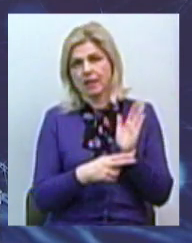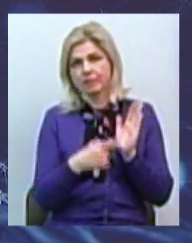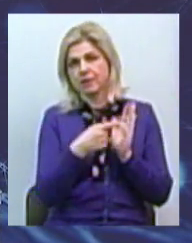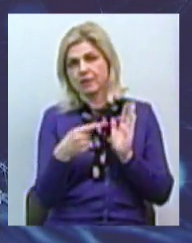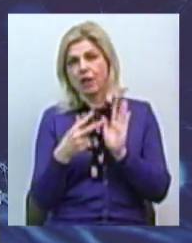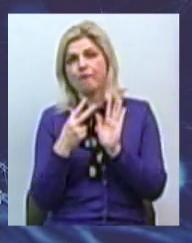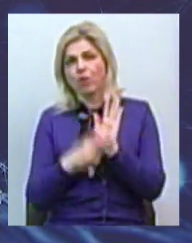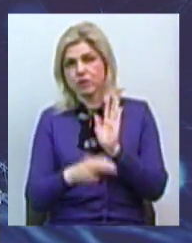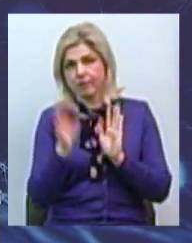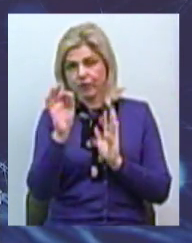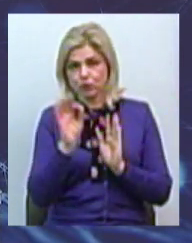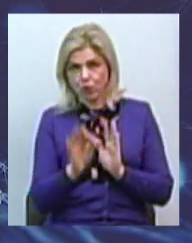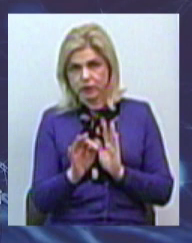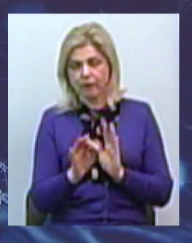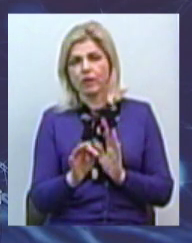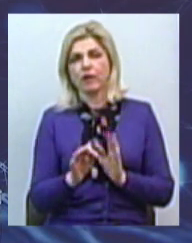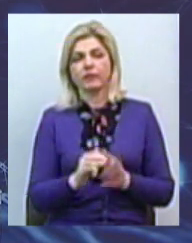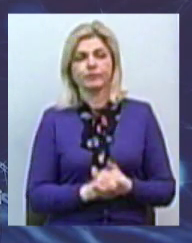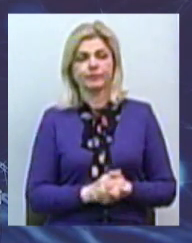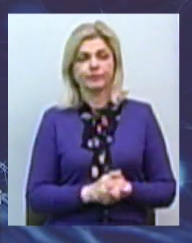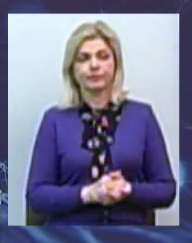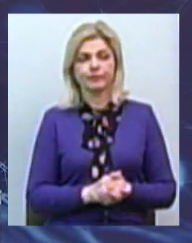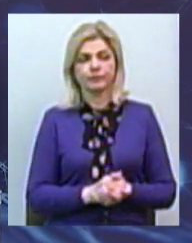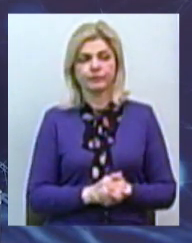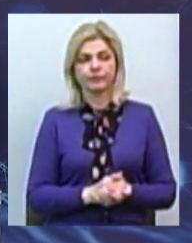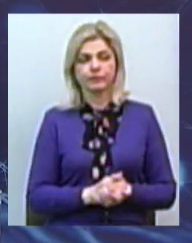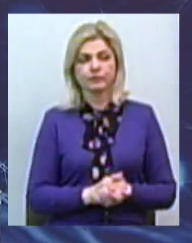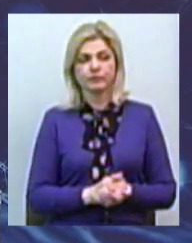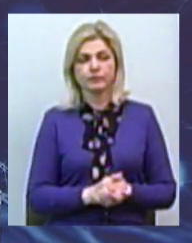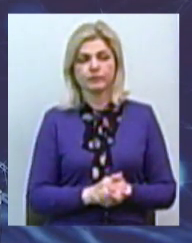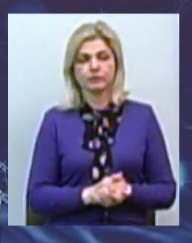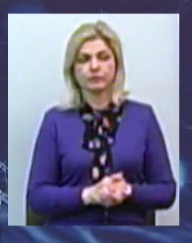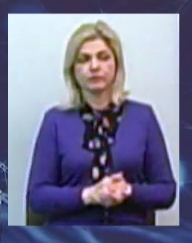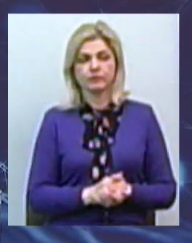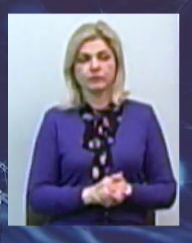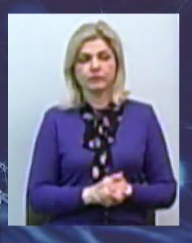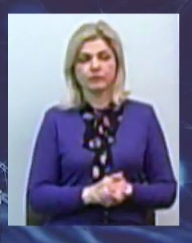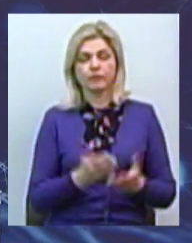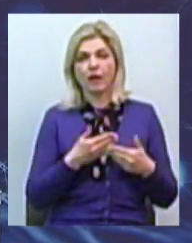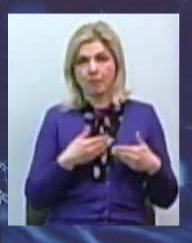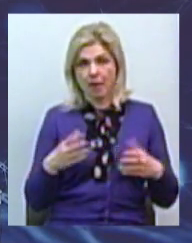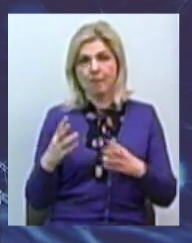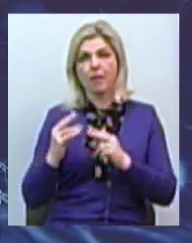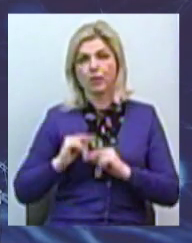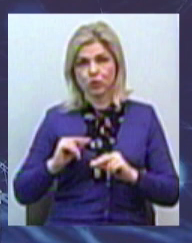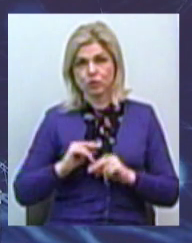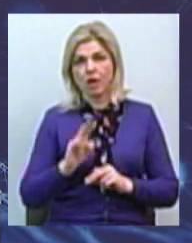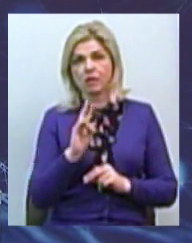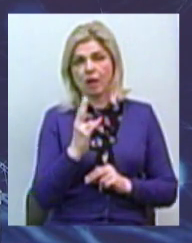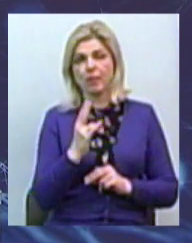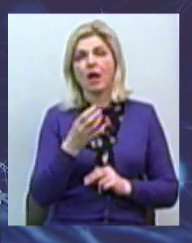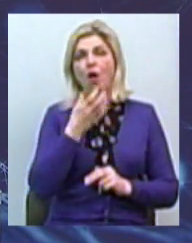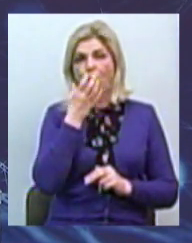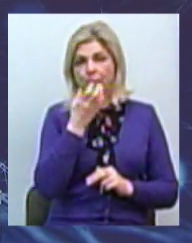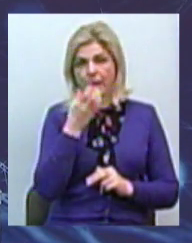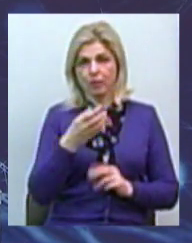70-80%, так чисто суб'єктивно. І ми співпрацюємо зараз з Миколаївоблтеплоенерго.